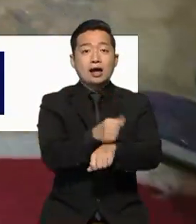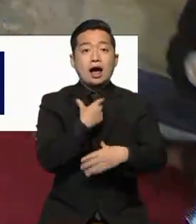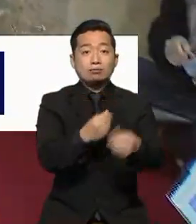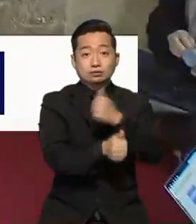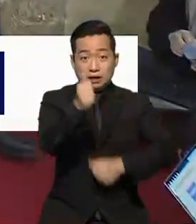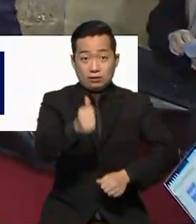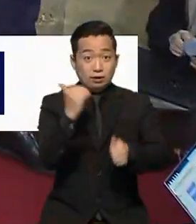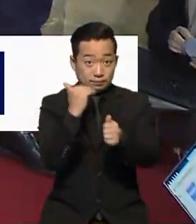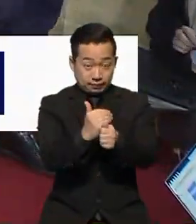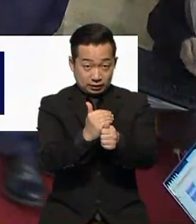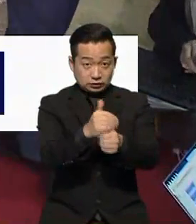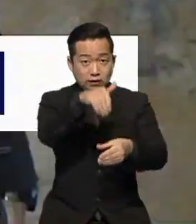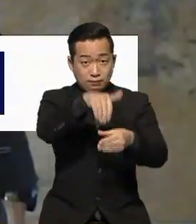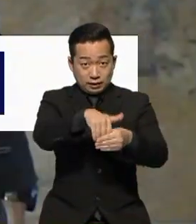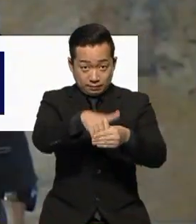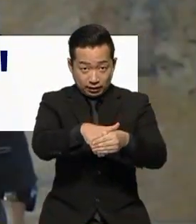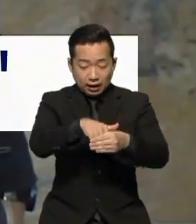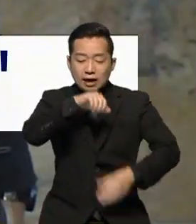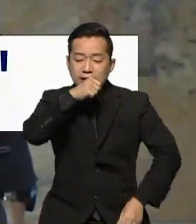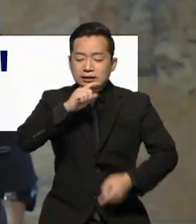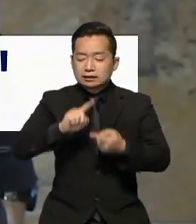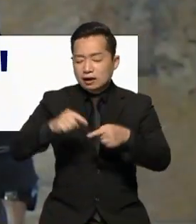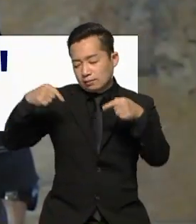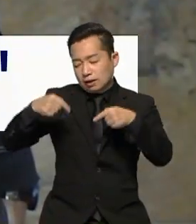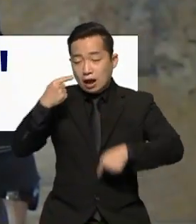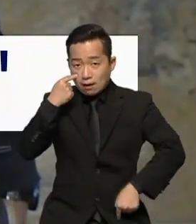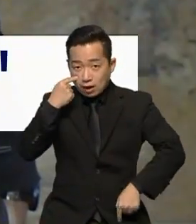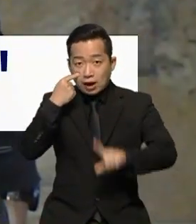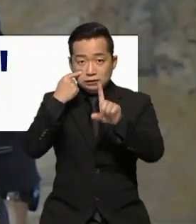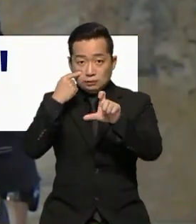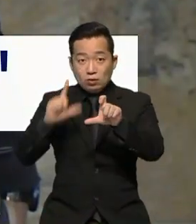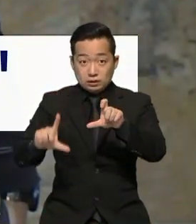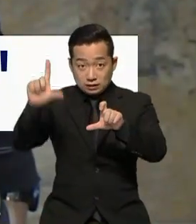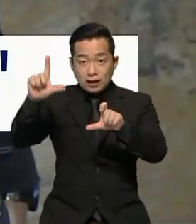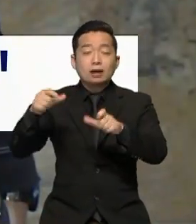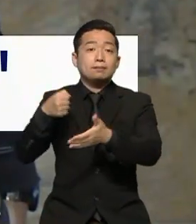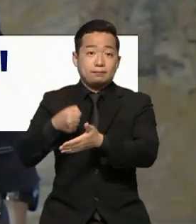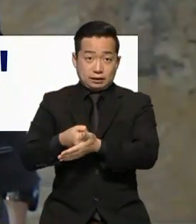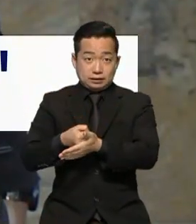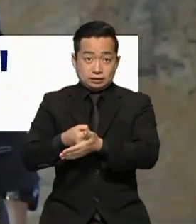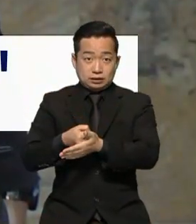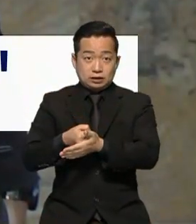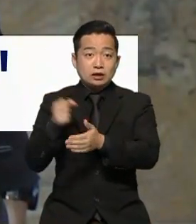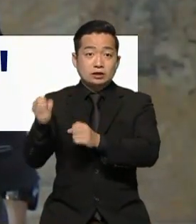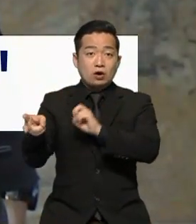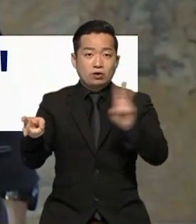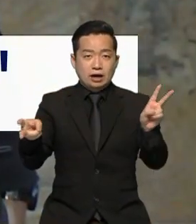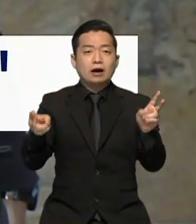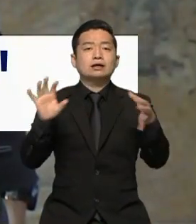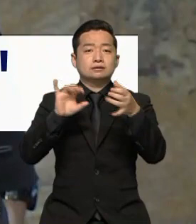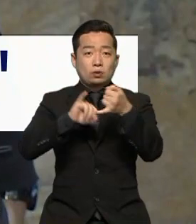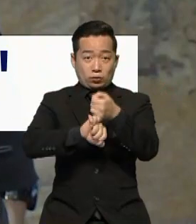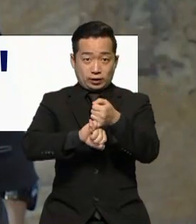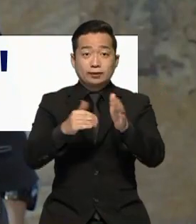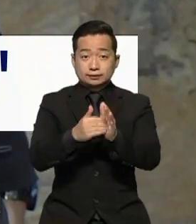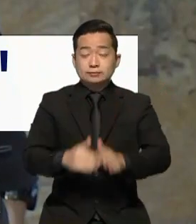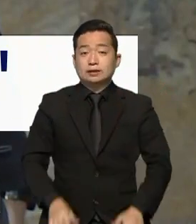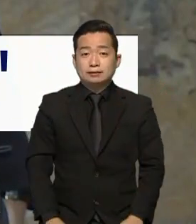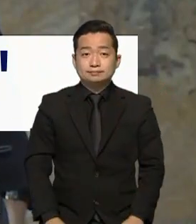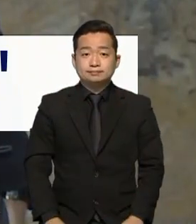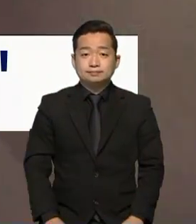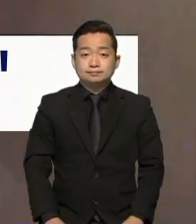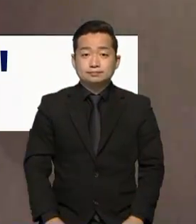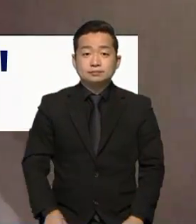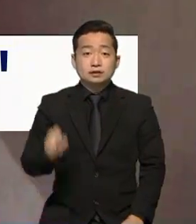처리하고 예산안은 추가 협상을 한 뒤 15일에 처리하는 안을 제안했고 여야 모두 받아들였다고 밝혔습니다. 당초 김